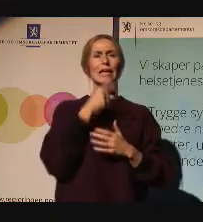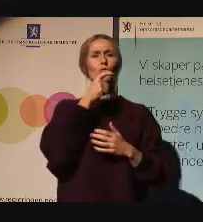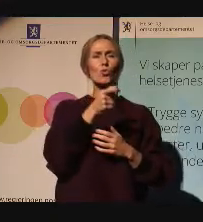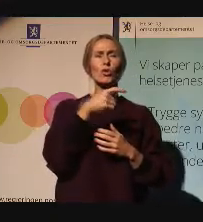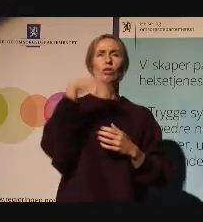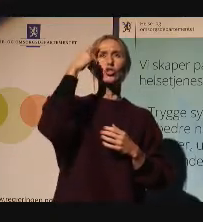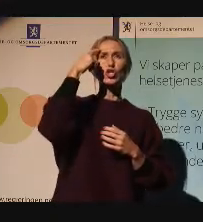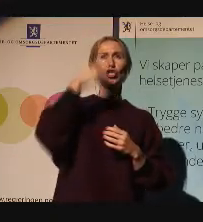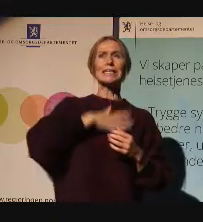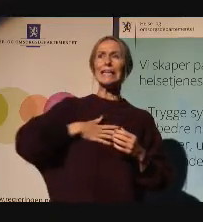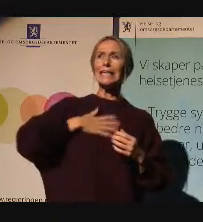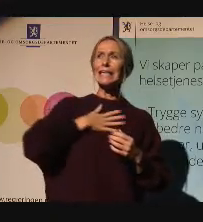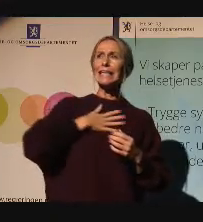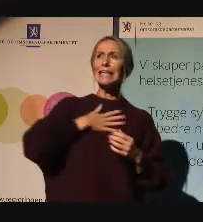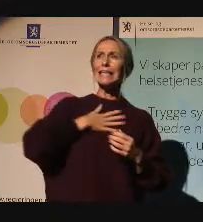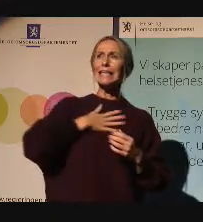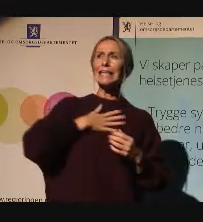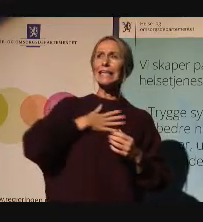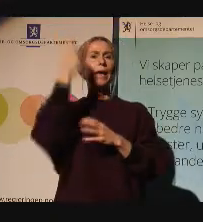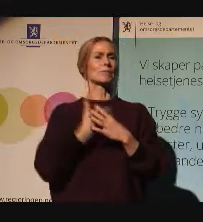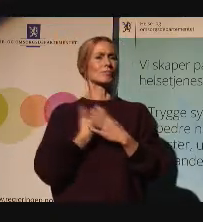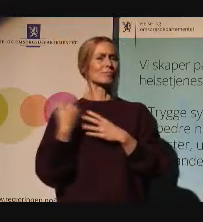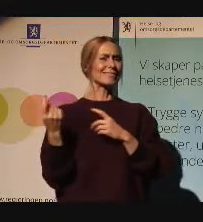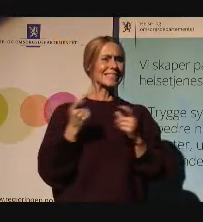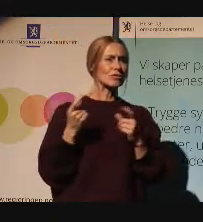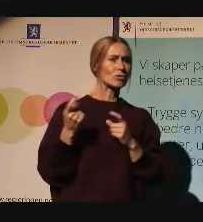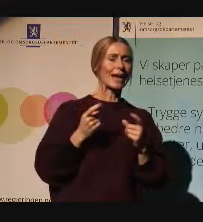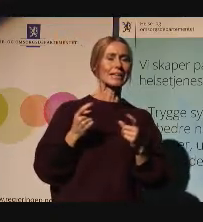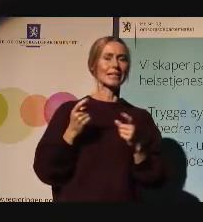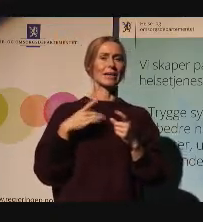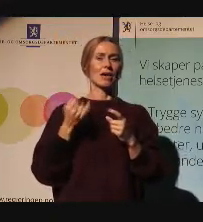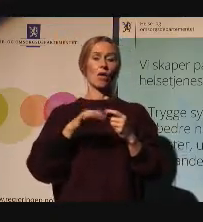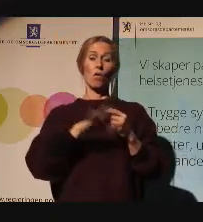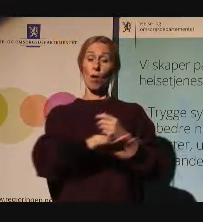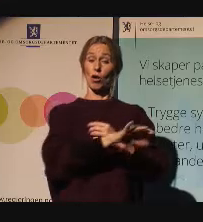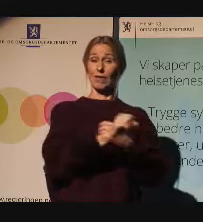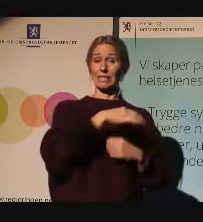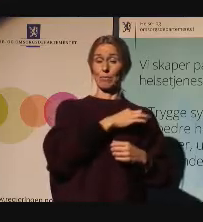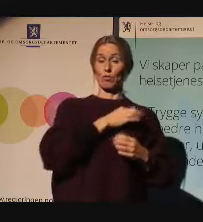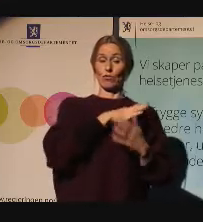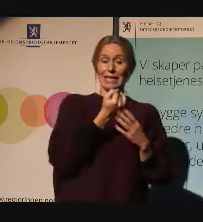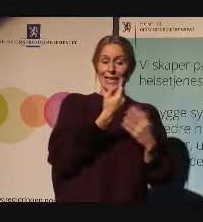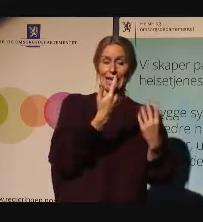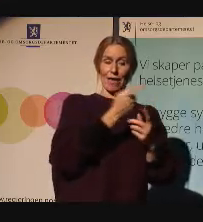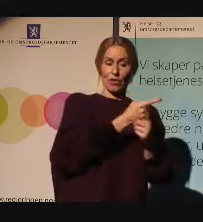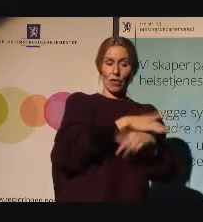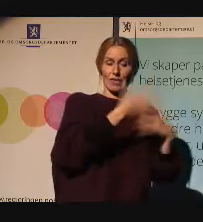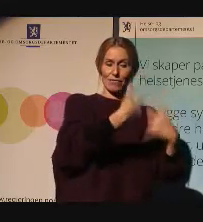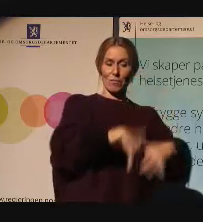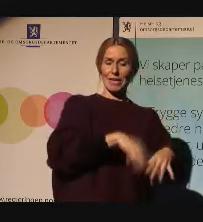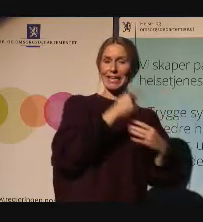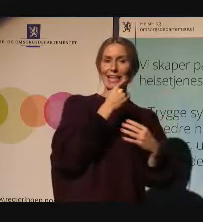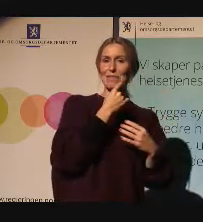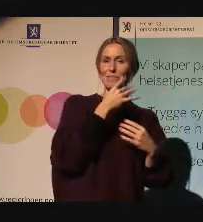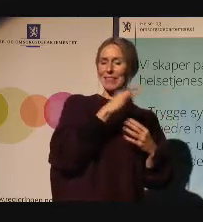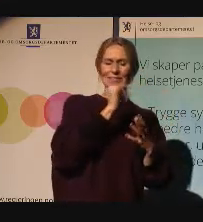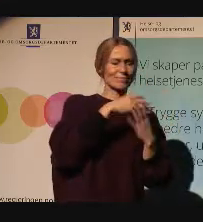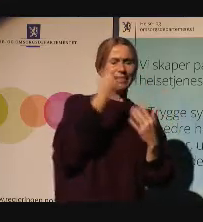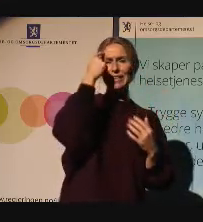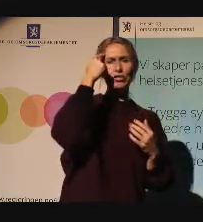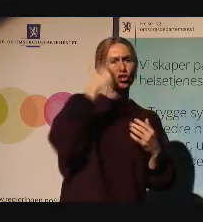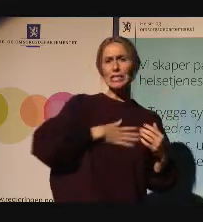det et begrep som ganske omdiskutert, og barnevernsproffene i Forandringsfabrikken mener de ikke snakker om en psykisk